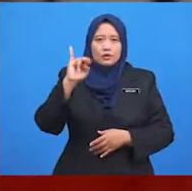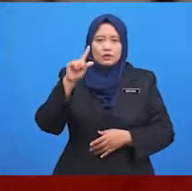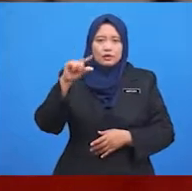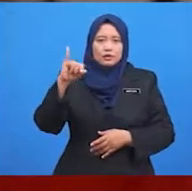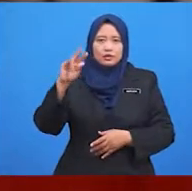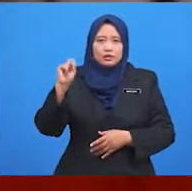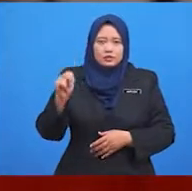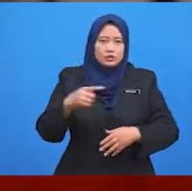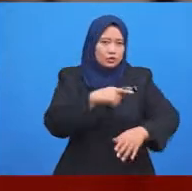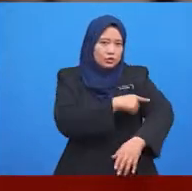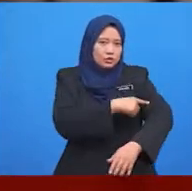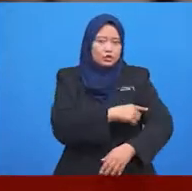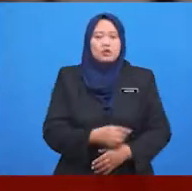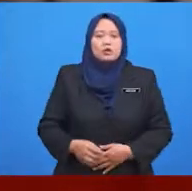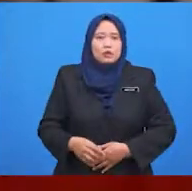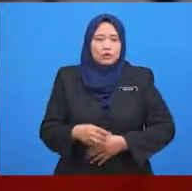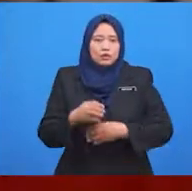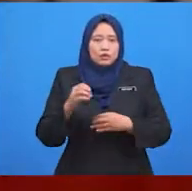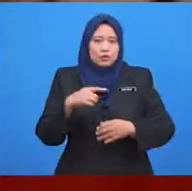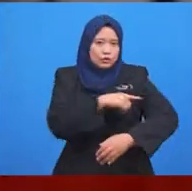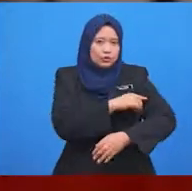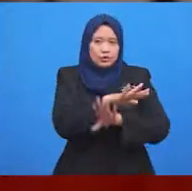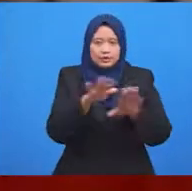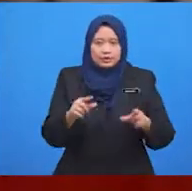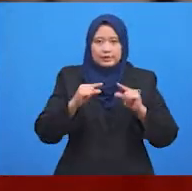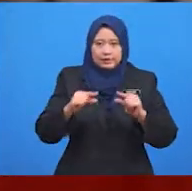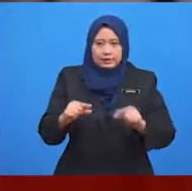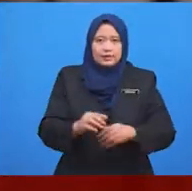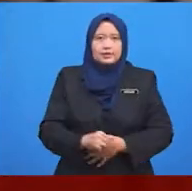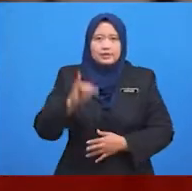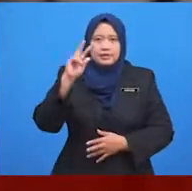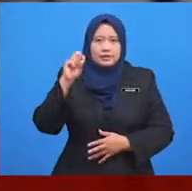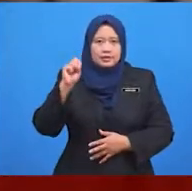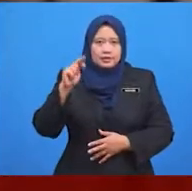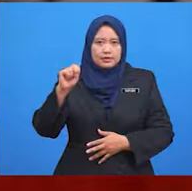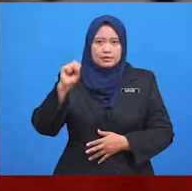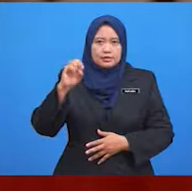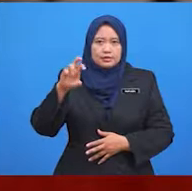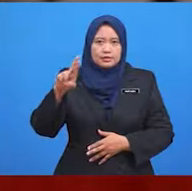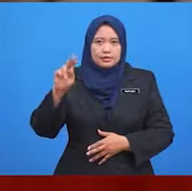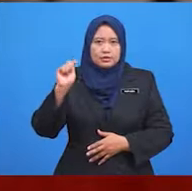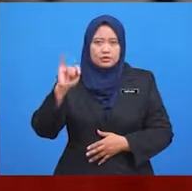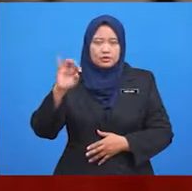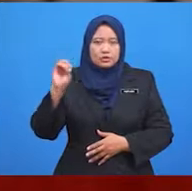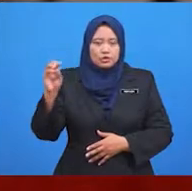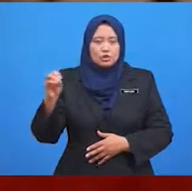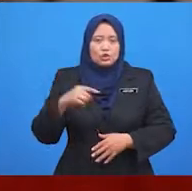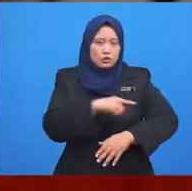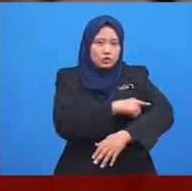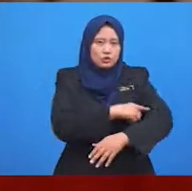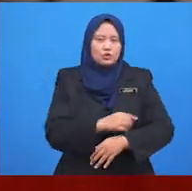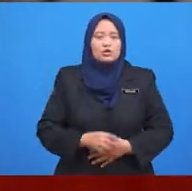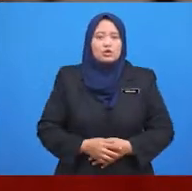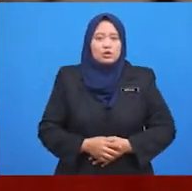bahagian otot yang tidak bergerak. Insertion otot adalah bahagian yang bergerak. Dan bulk otot